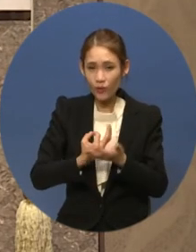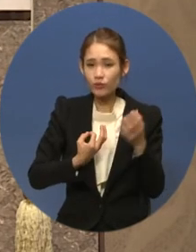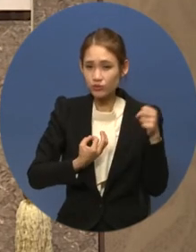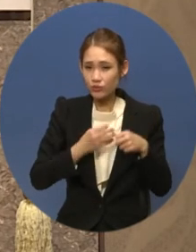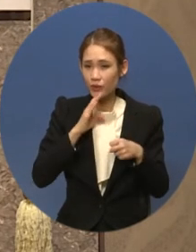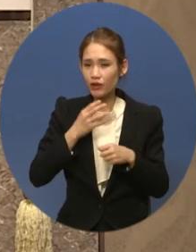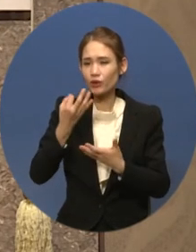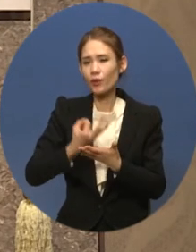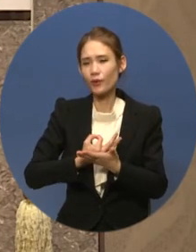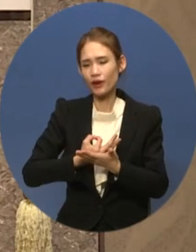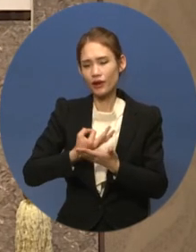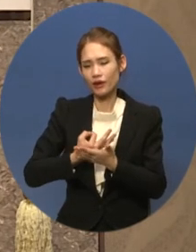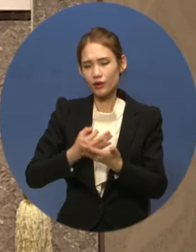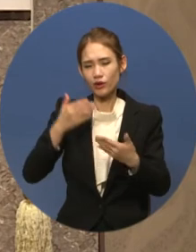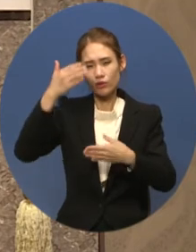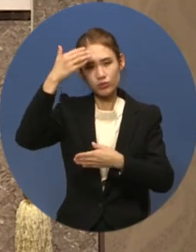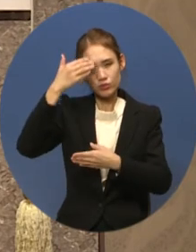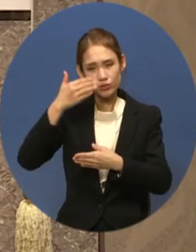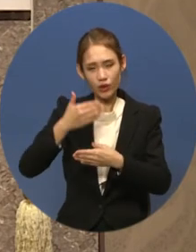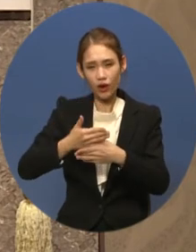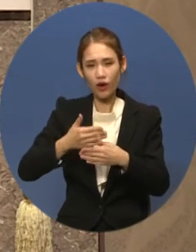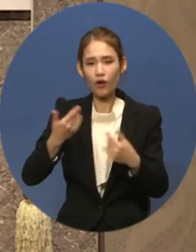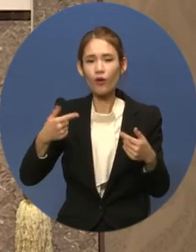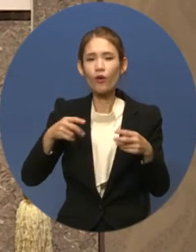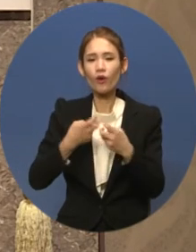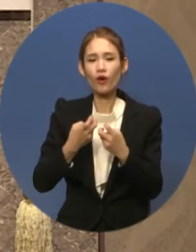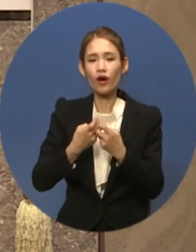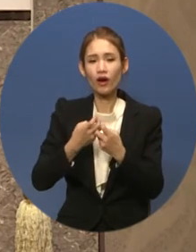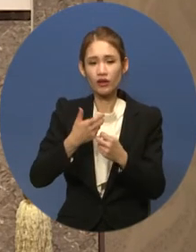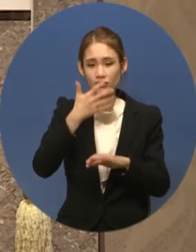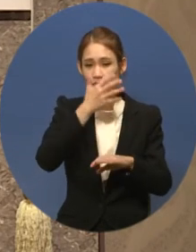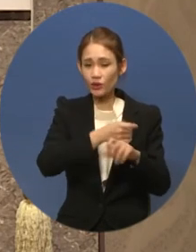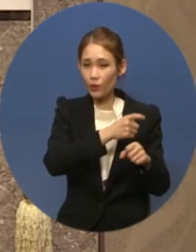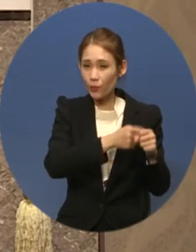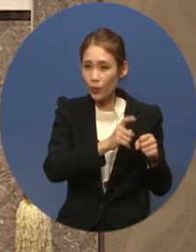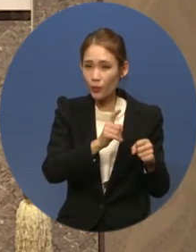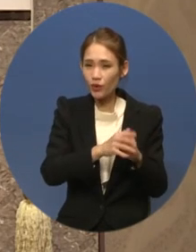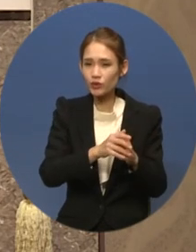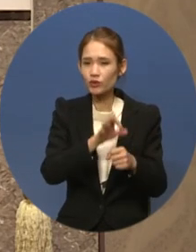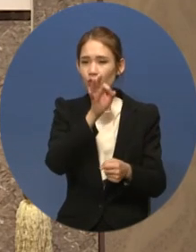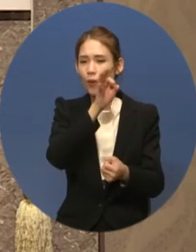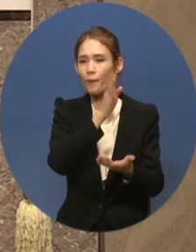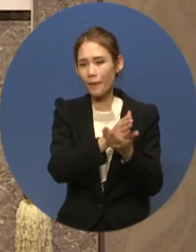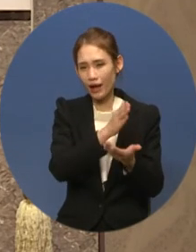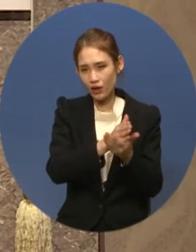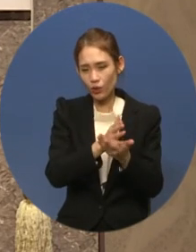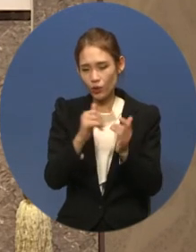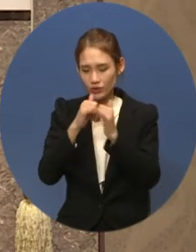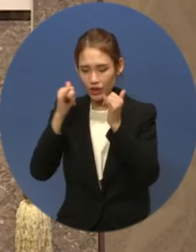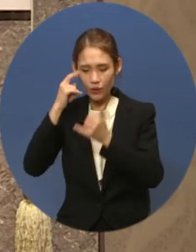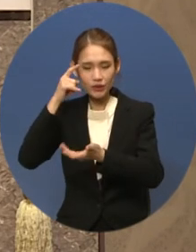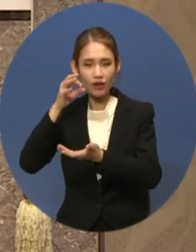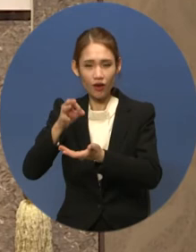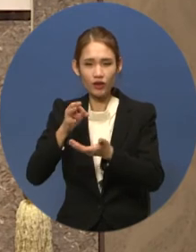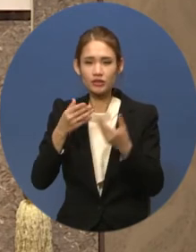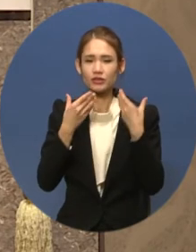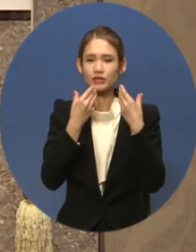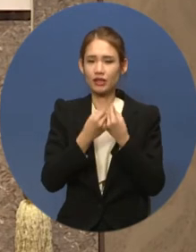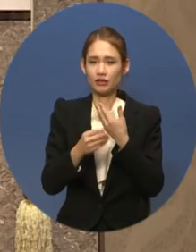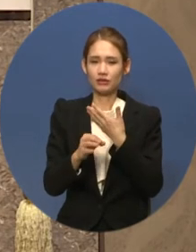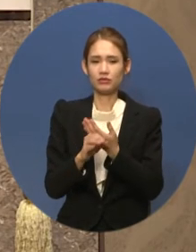되니까요 하지만 최 정적인 목표가 그 돈이 아니라 사회적 가치의 있는 예를 들면 이런 경우가